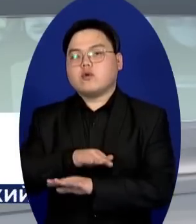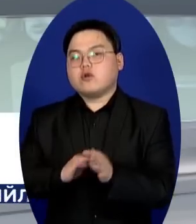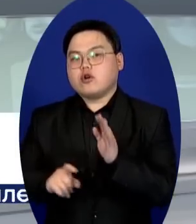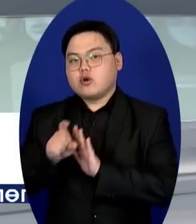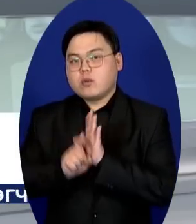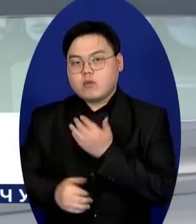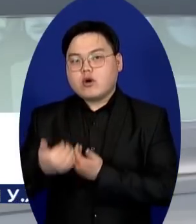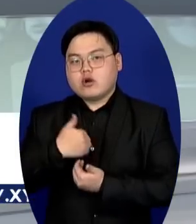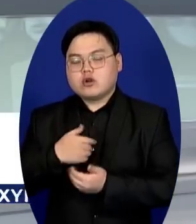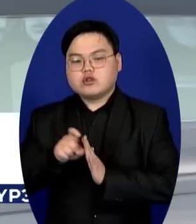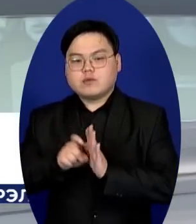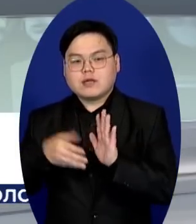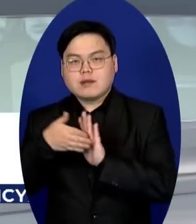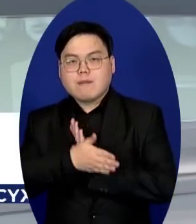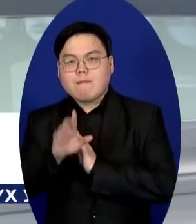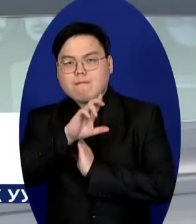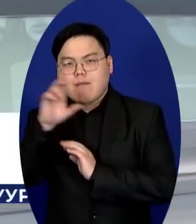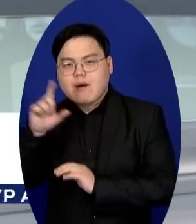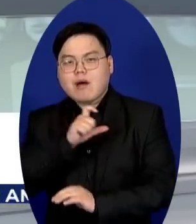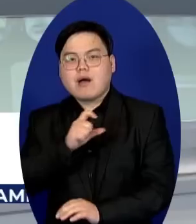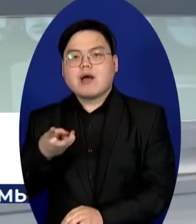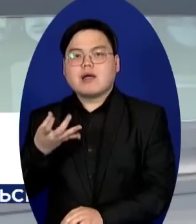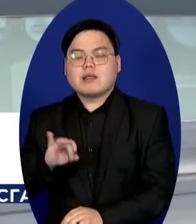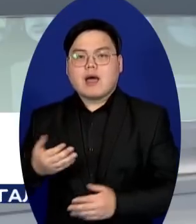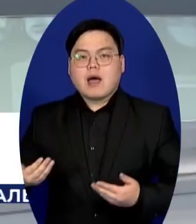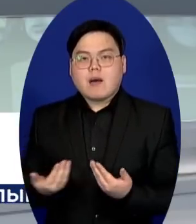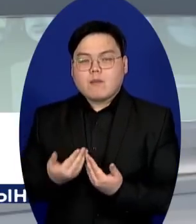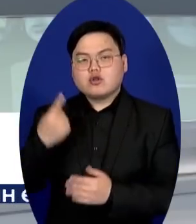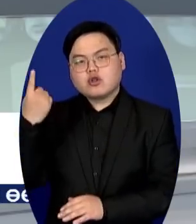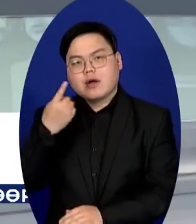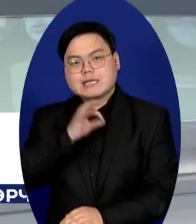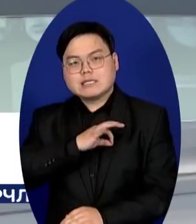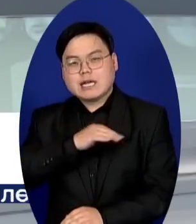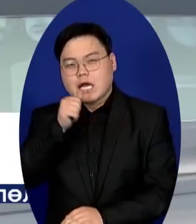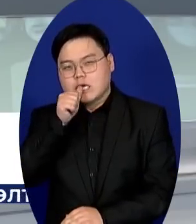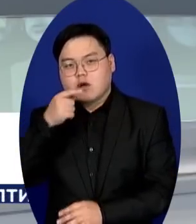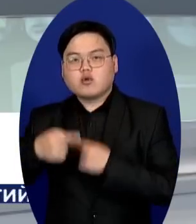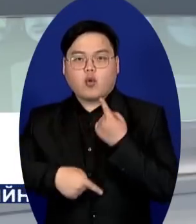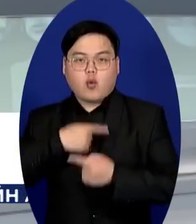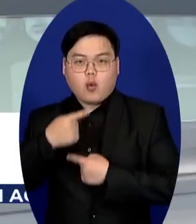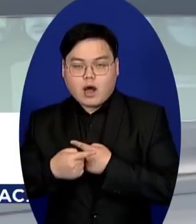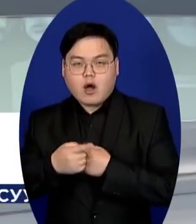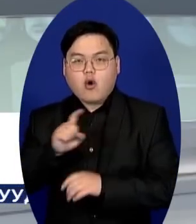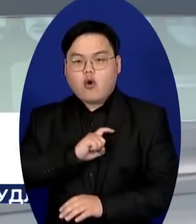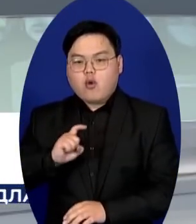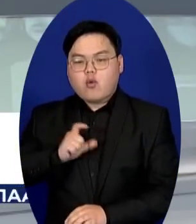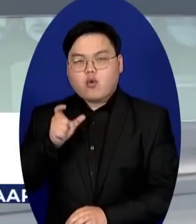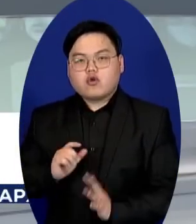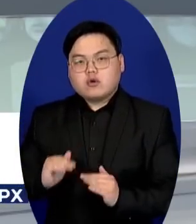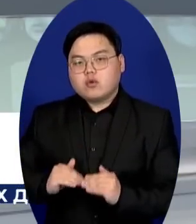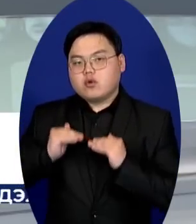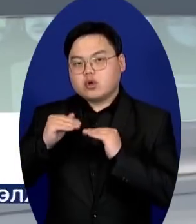Тэд хөтөлбөрөөр дамжуулаад байгальд ээлтэй амьдралын хэв маяг, эрчим хүчний хэрэглээ, хүмүүлтийн тухай болон мөн хувь хүний хөгжлийн